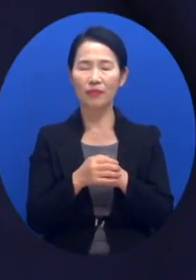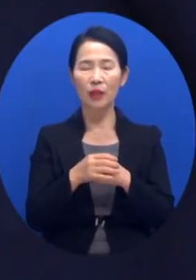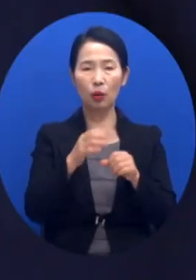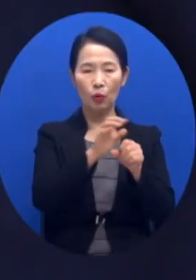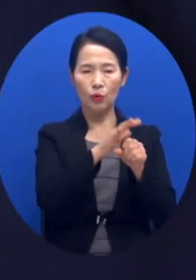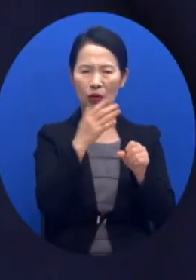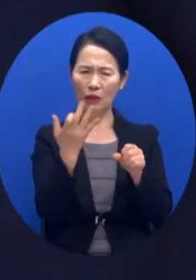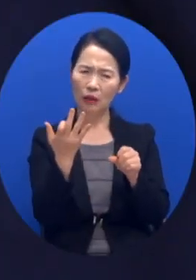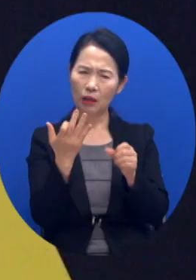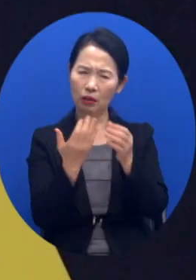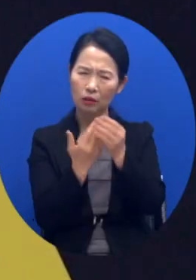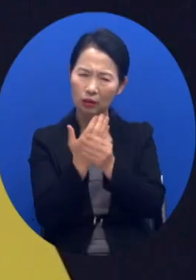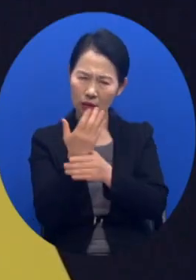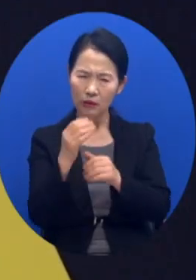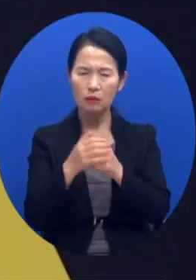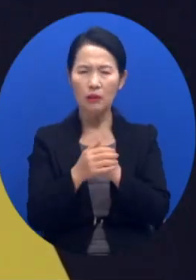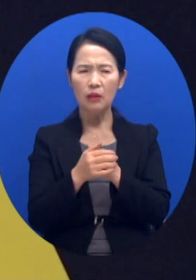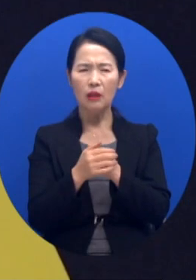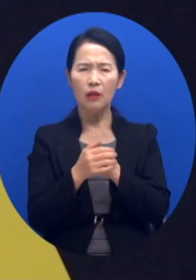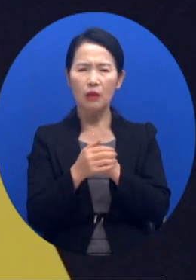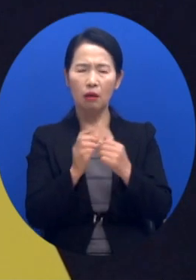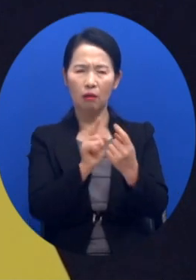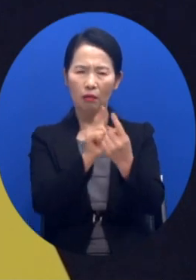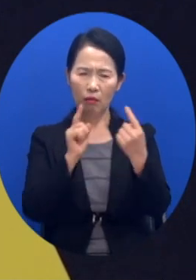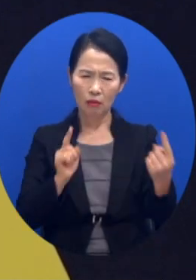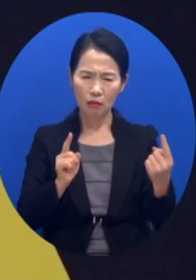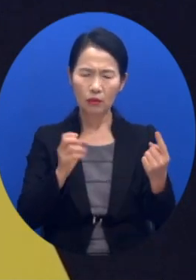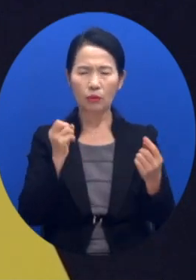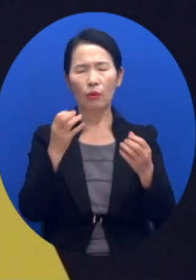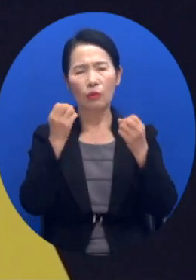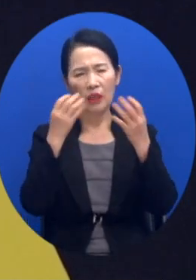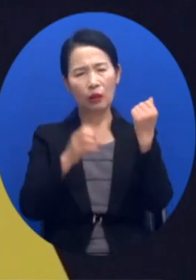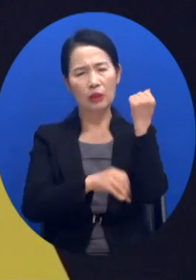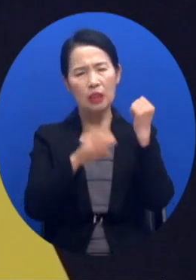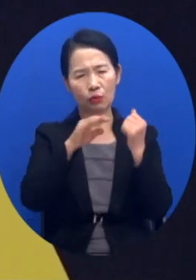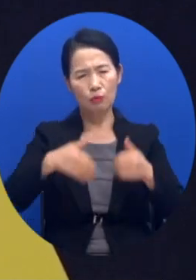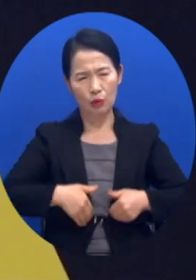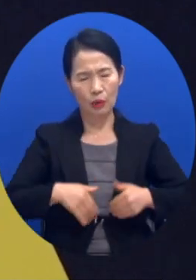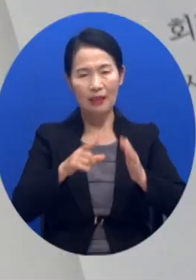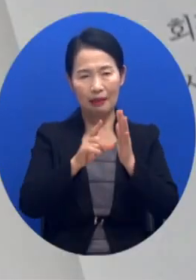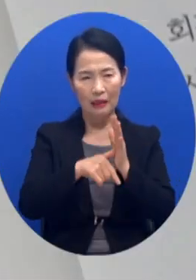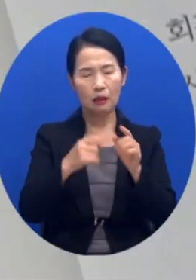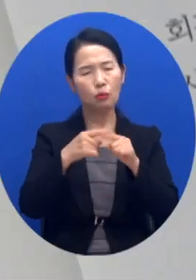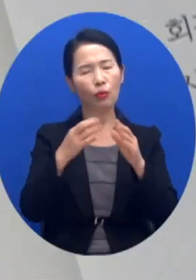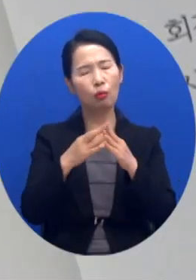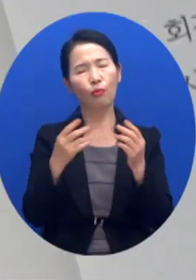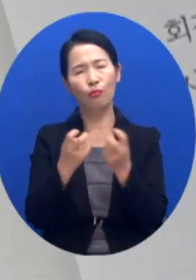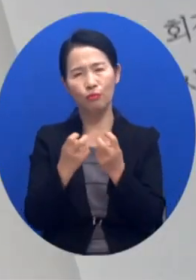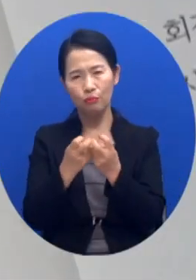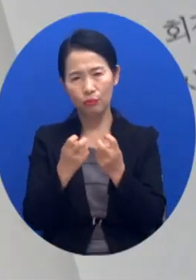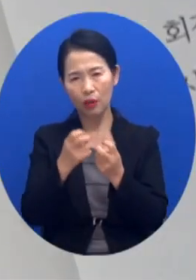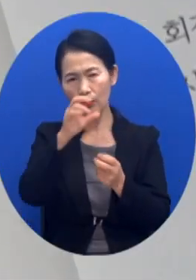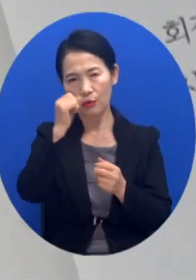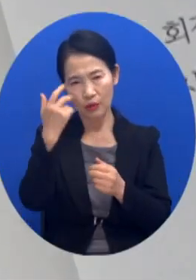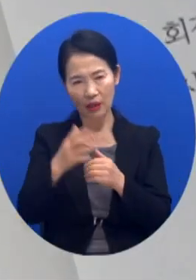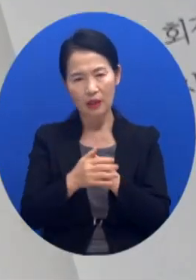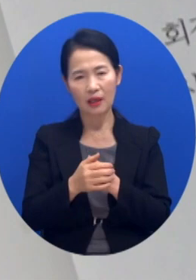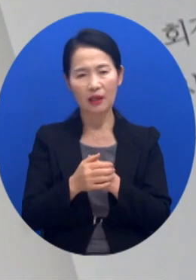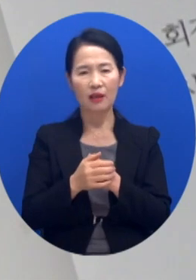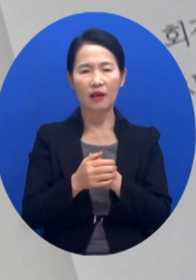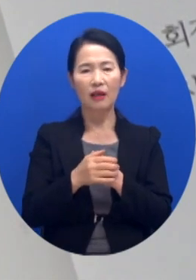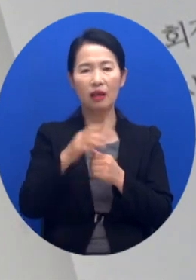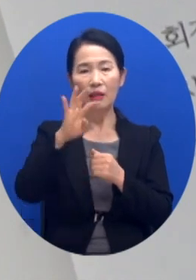코로나19가 불러온 뉴 노멀 언택트 시대, 교회는 어떻게 나아가야 할까? 46명의 석학이 집필에